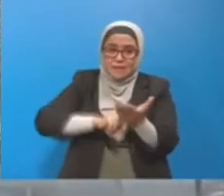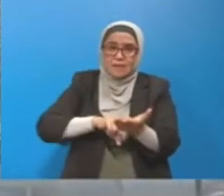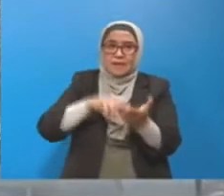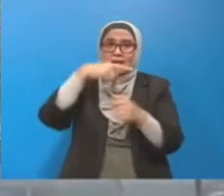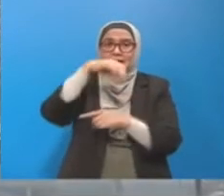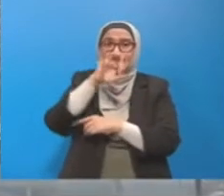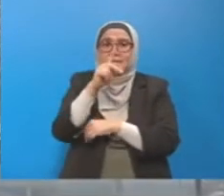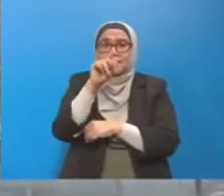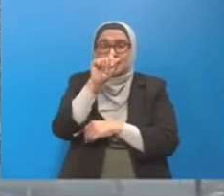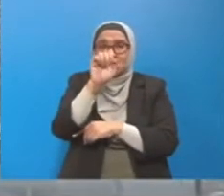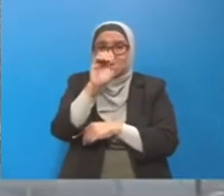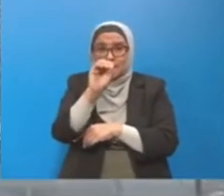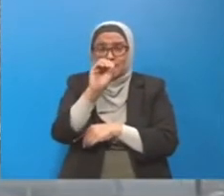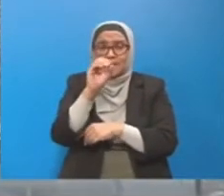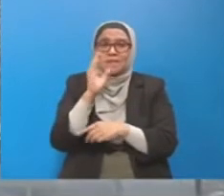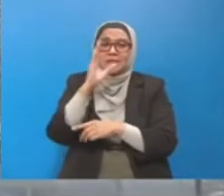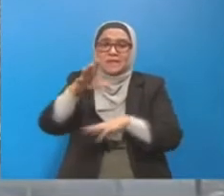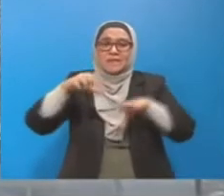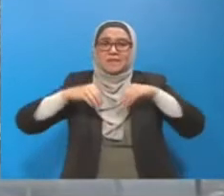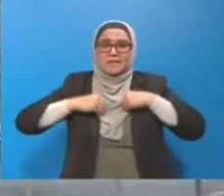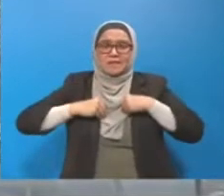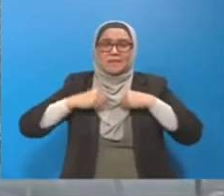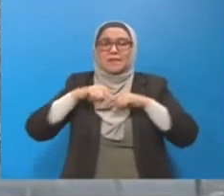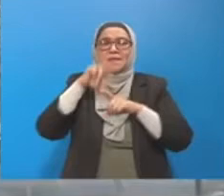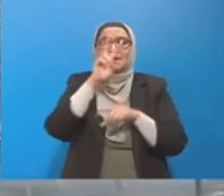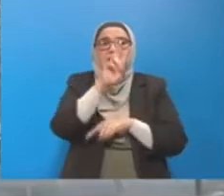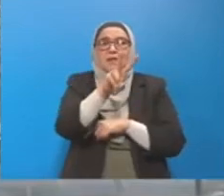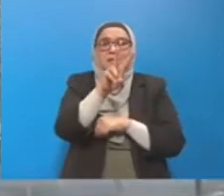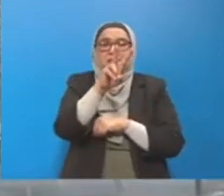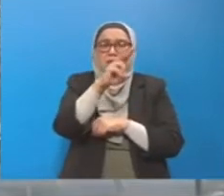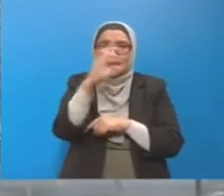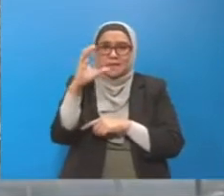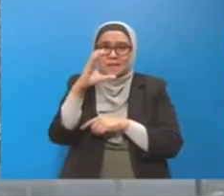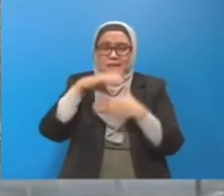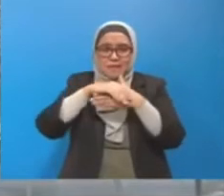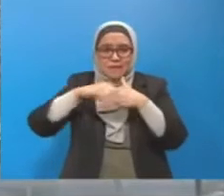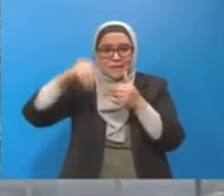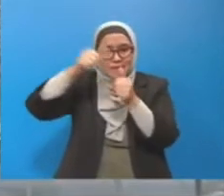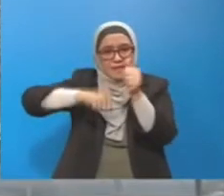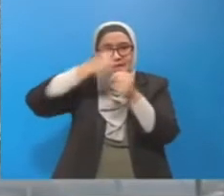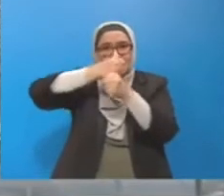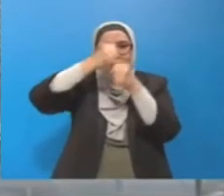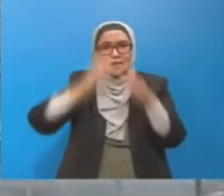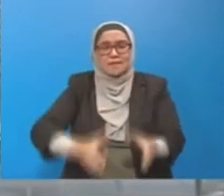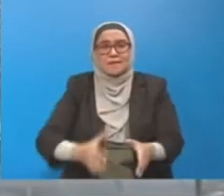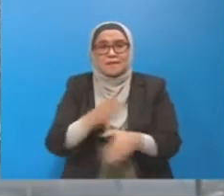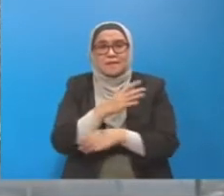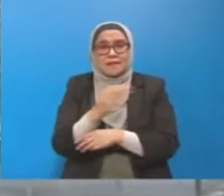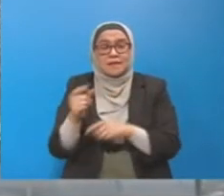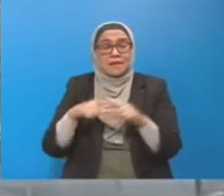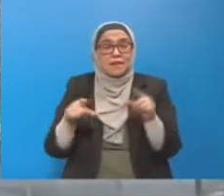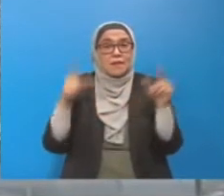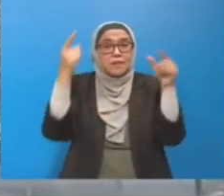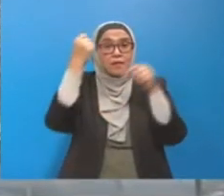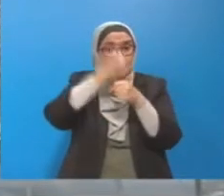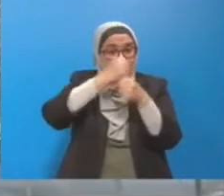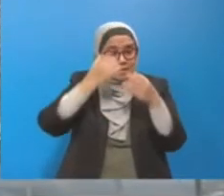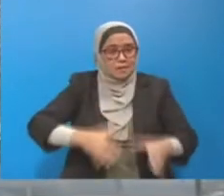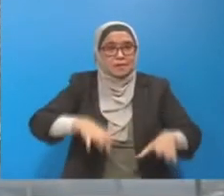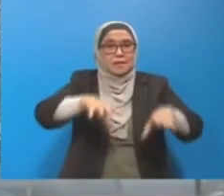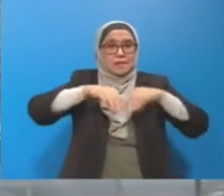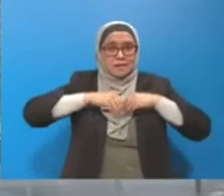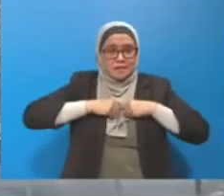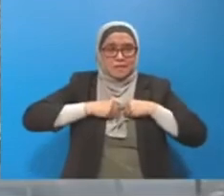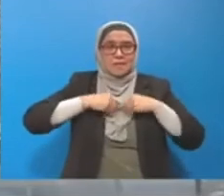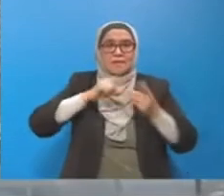menerima dua Ratih bagi setiap pekerja yang ditempatkan bukan saja kepada madjiah pekerja majikan juga diberi insentif dua